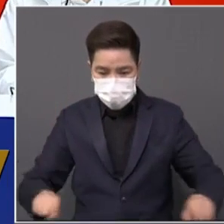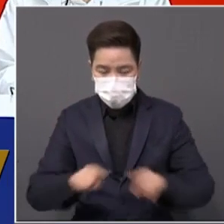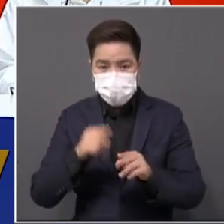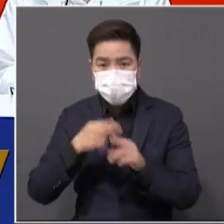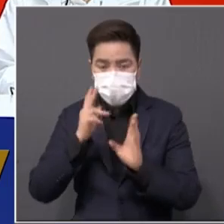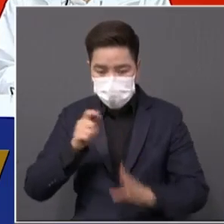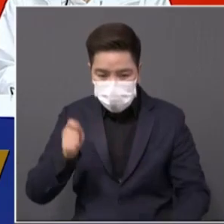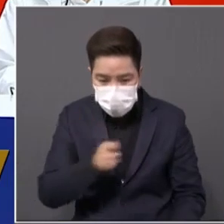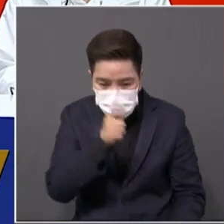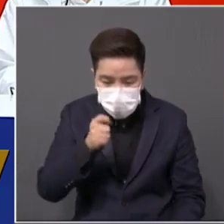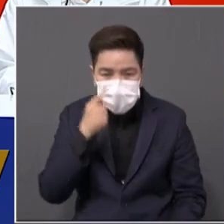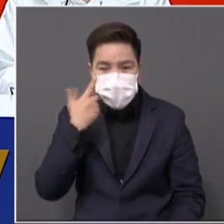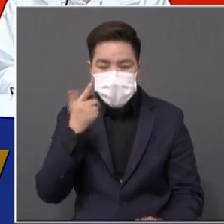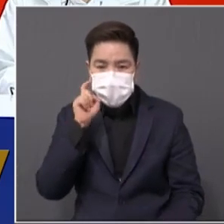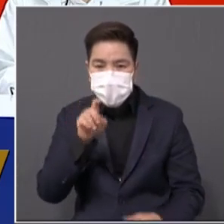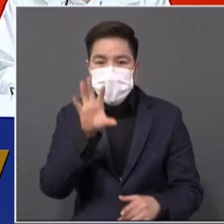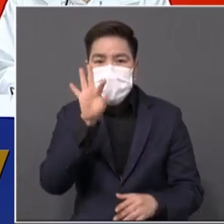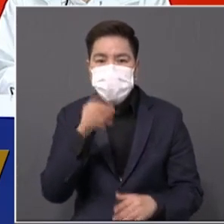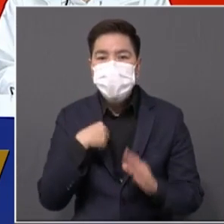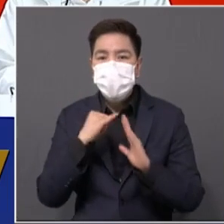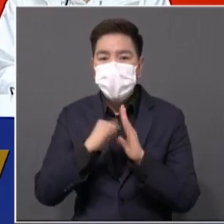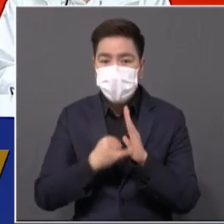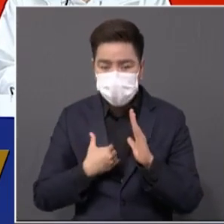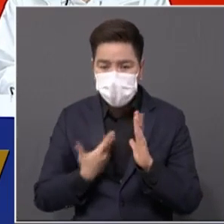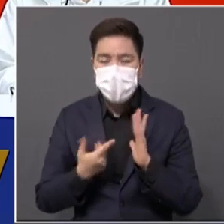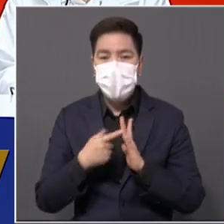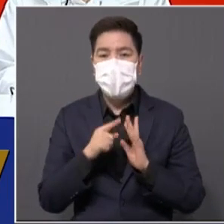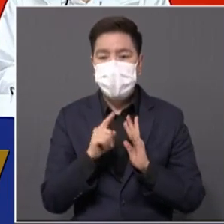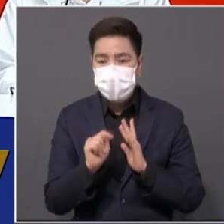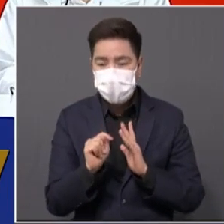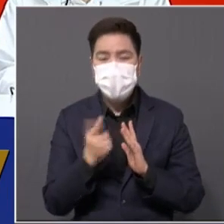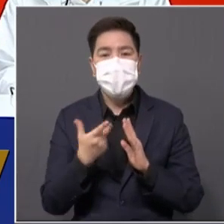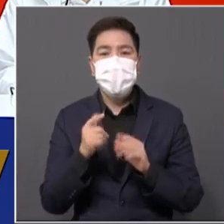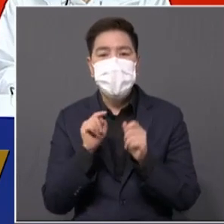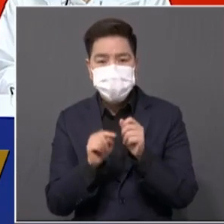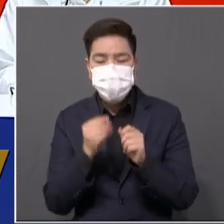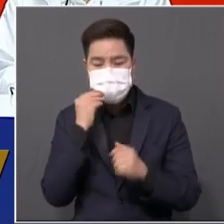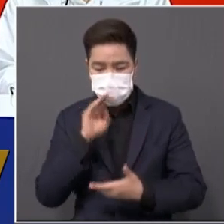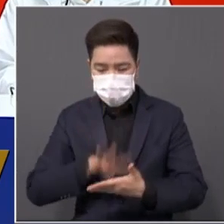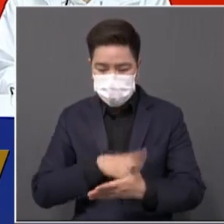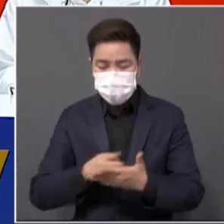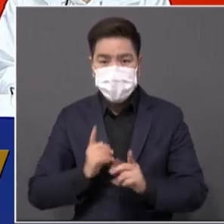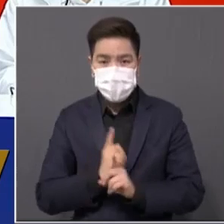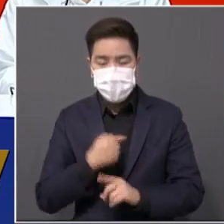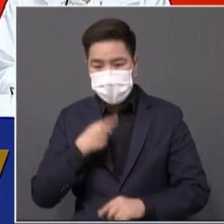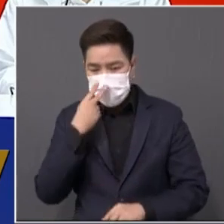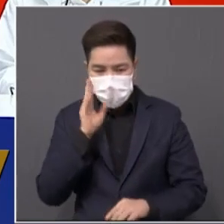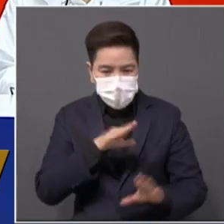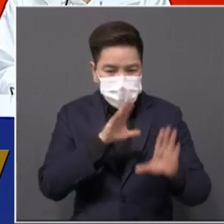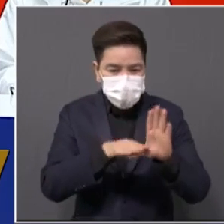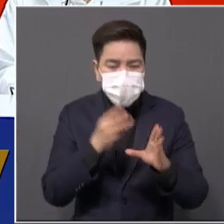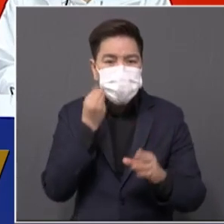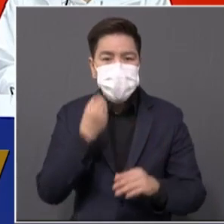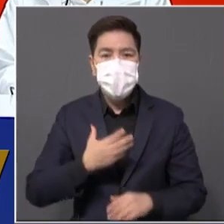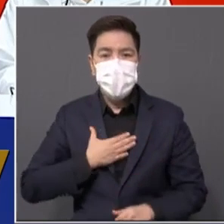สมัครแล้วเนี่ยประชาชนก็สามารถกดเลือกจังหวัดเลือกเขตอำเภอตามที่อยู่ของทะเบียนบ้านก็จะพบผู้สมัครใน